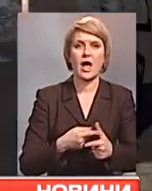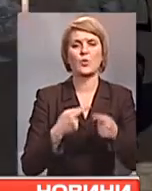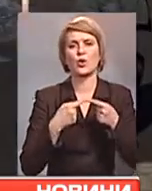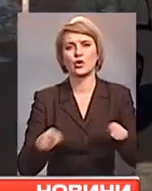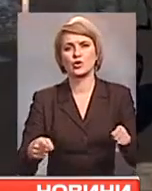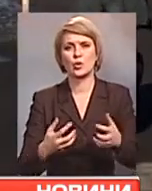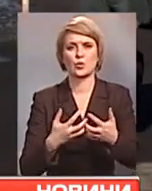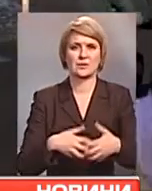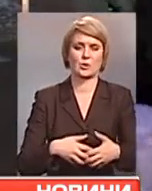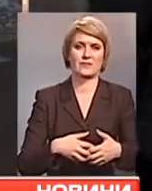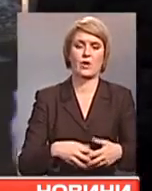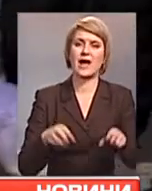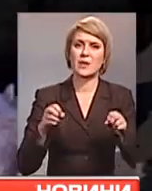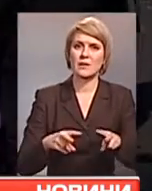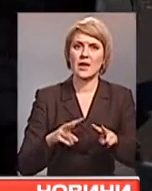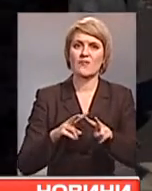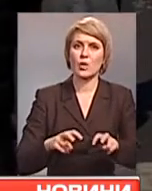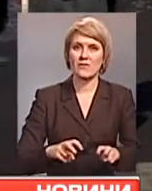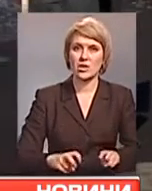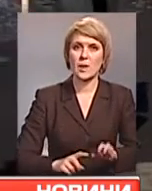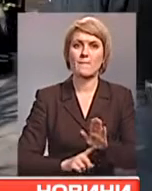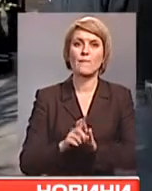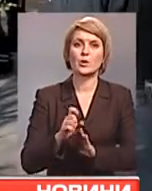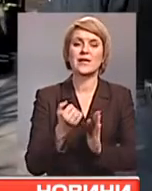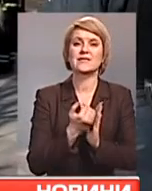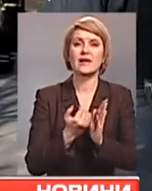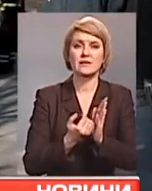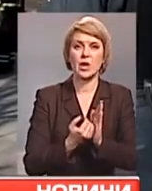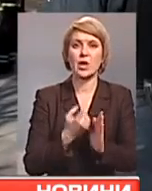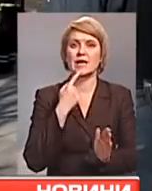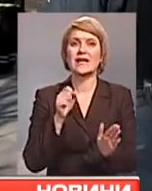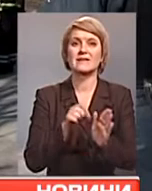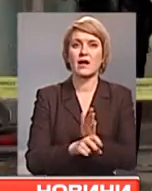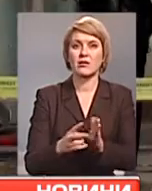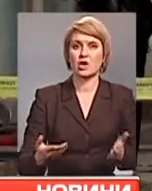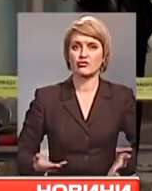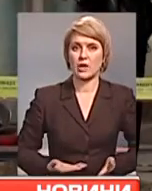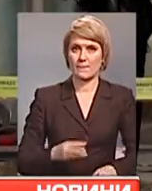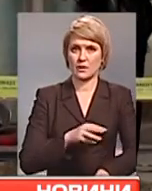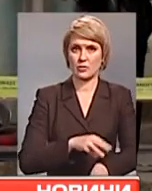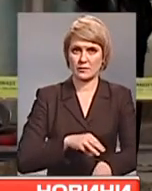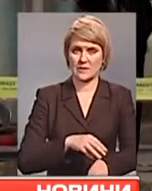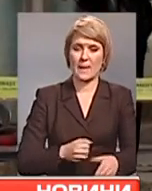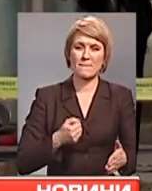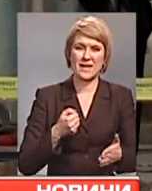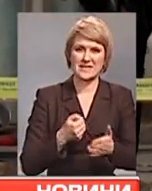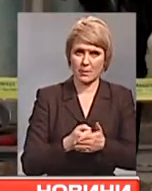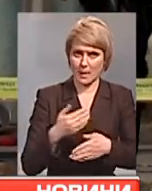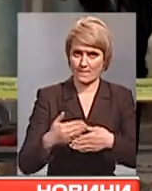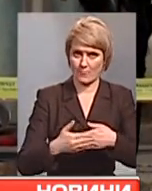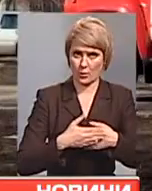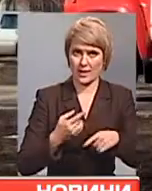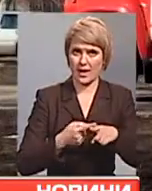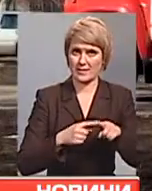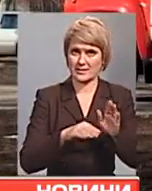щось. Кримінальне провадження розпочали за статтею «Зазіхання на життя правоохоронця». Максимальне покарання за нею – довічне ув'язнення. Микола